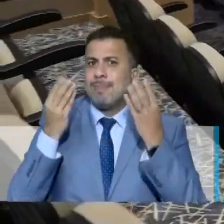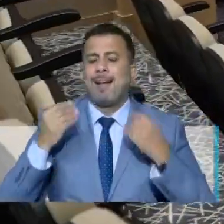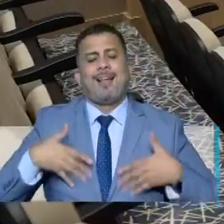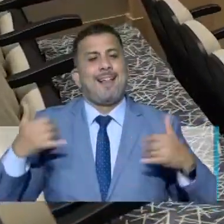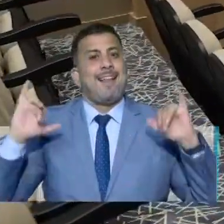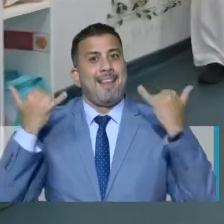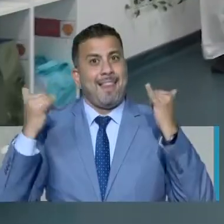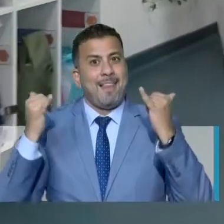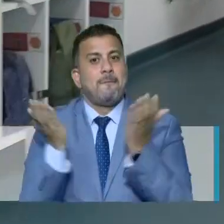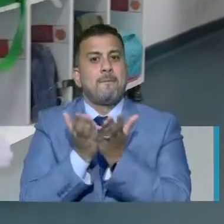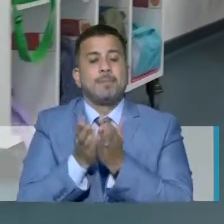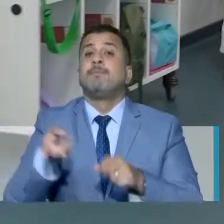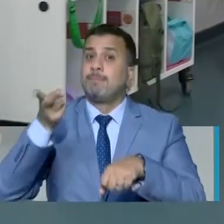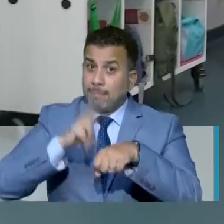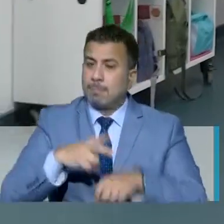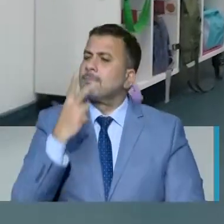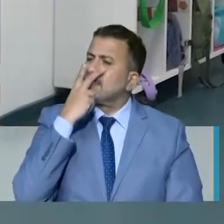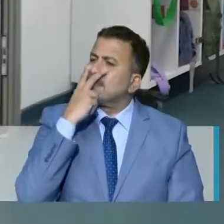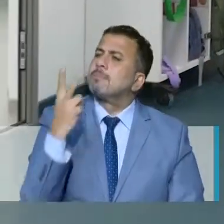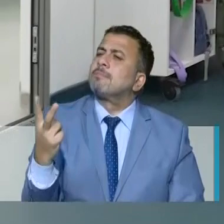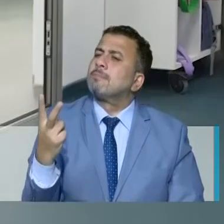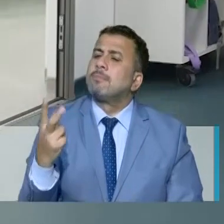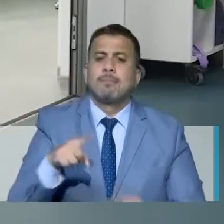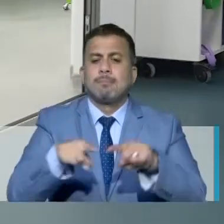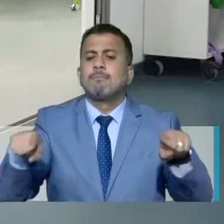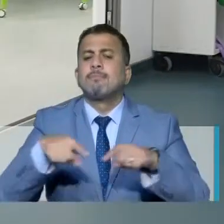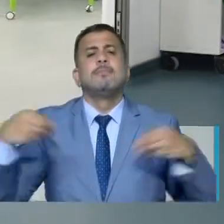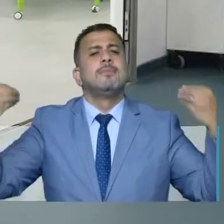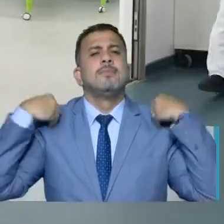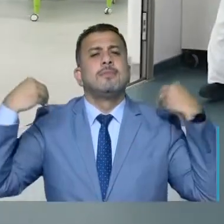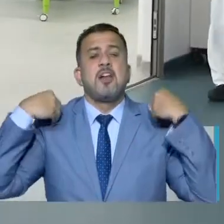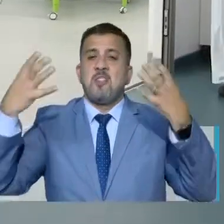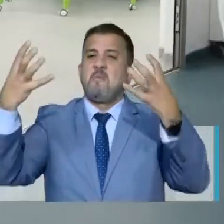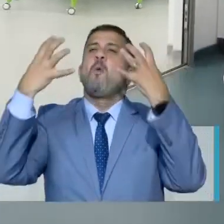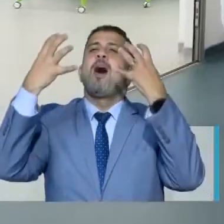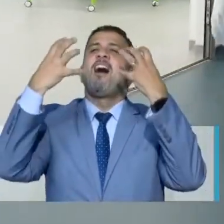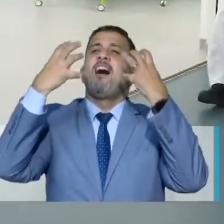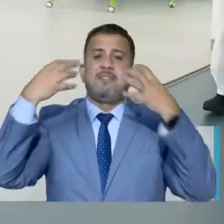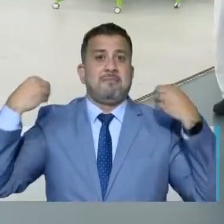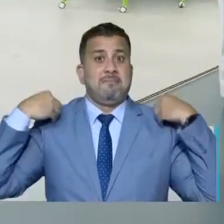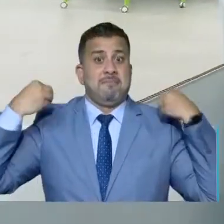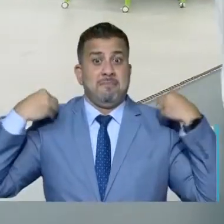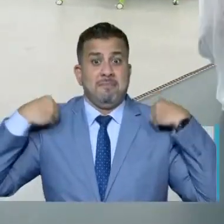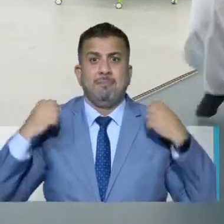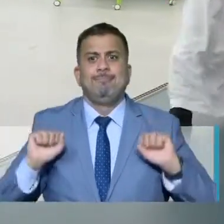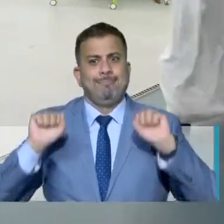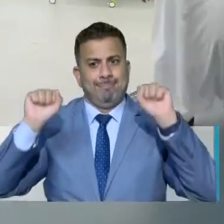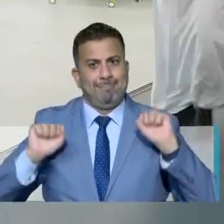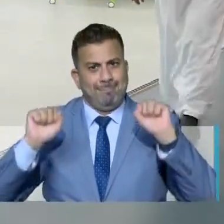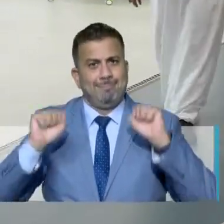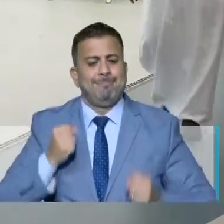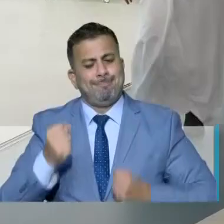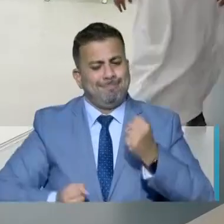والترفيهيه كما اطلع ايضا سموه على القاعه الرياضيه المكيفه وما تحويه من اجهزه بدنيه